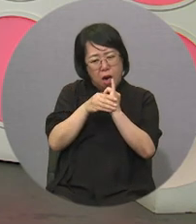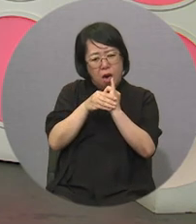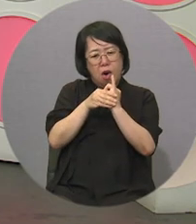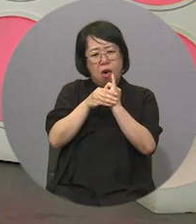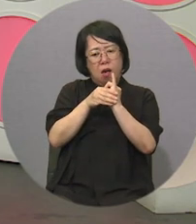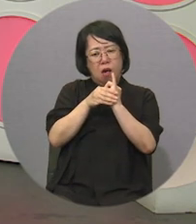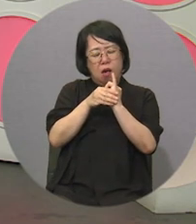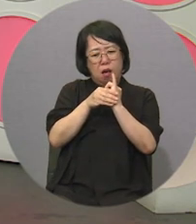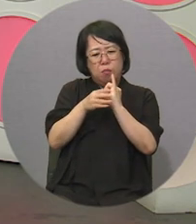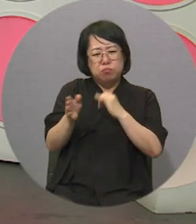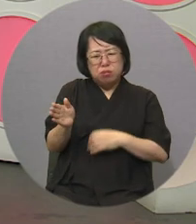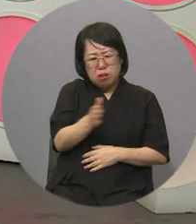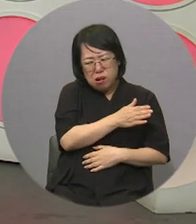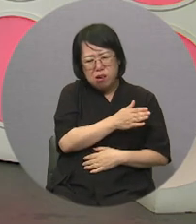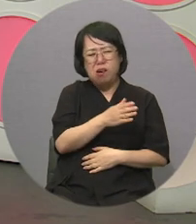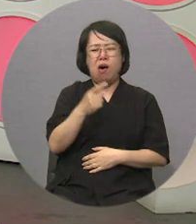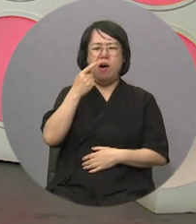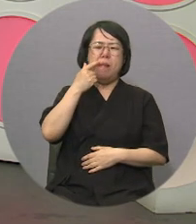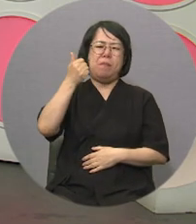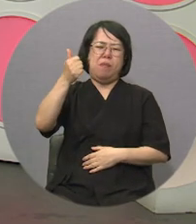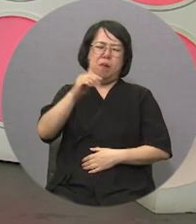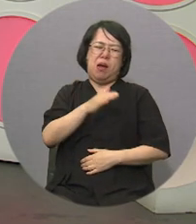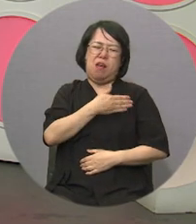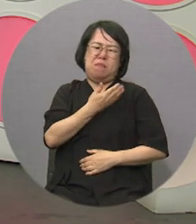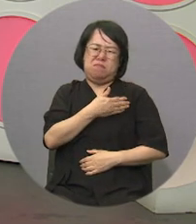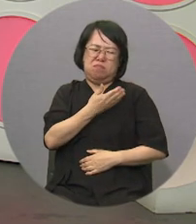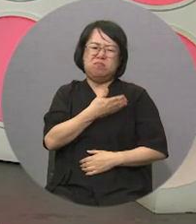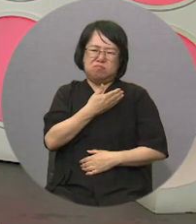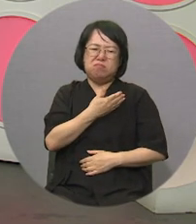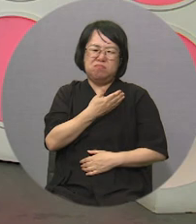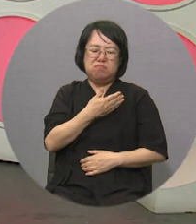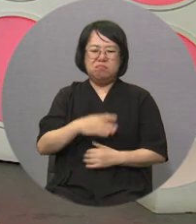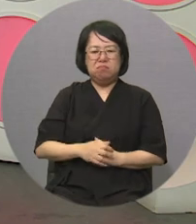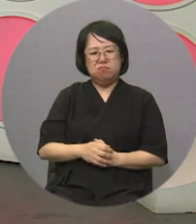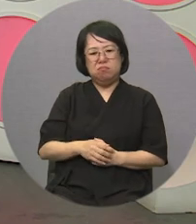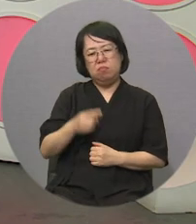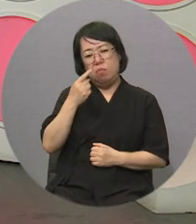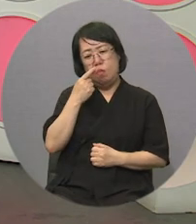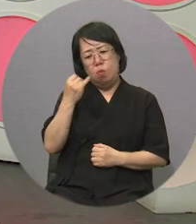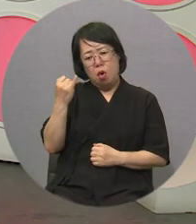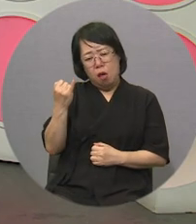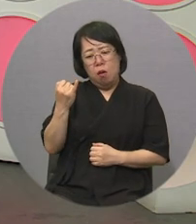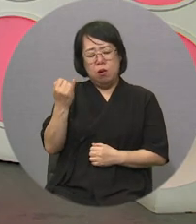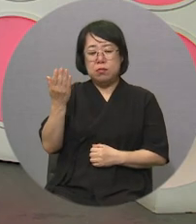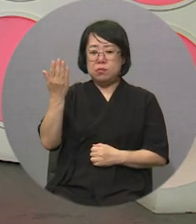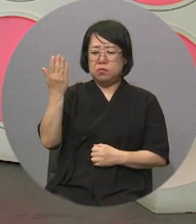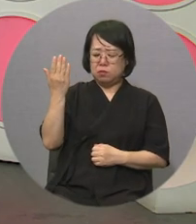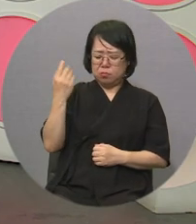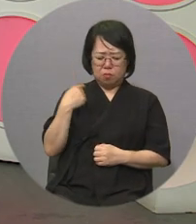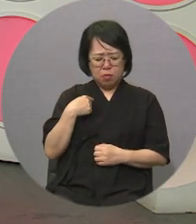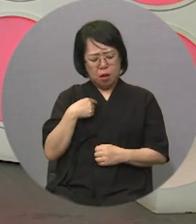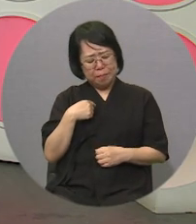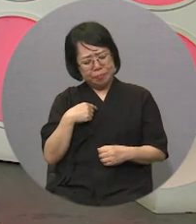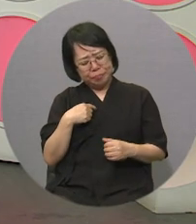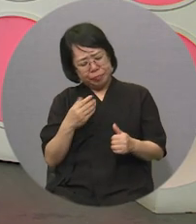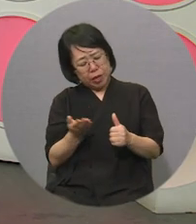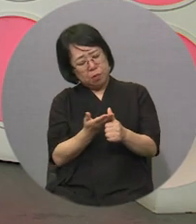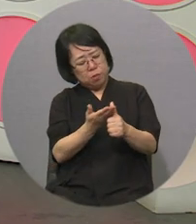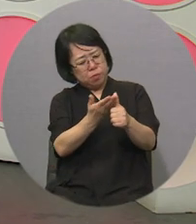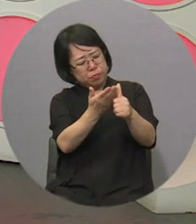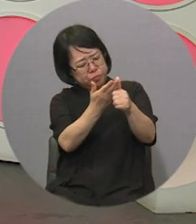시작되었다고 했습니다 엄마가 저를 보며 과거를 떠올리는게 저는